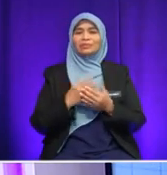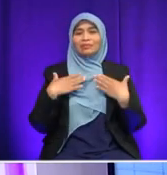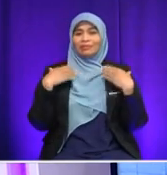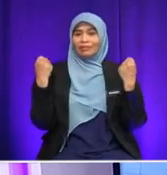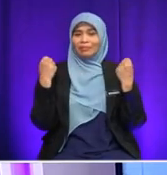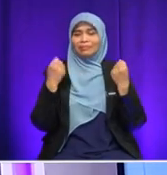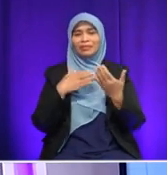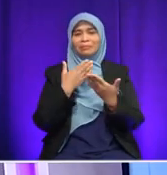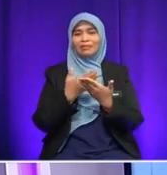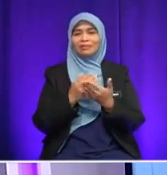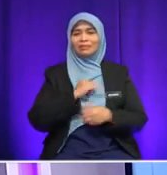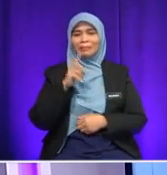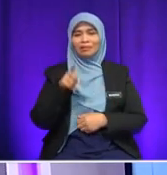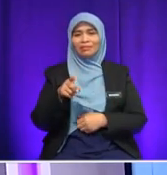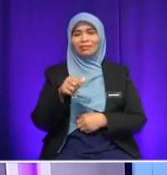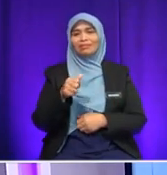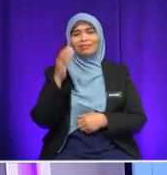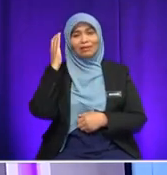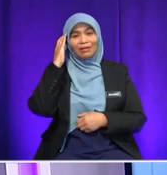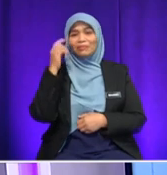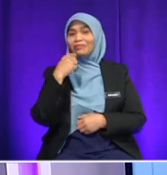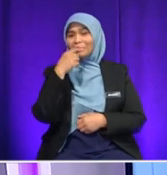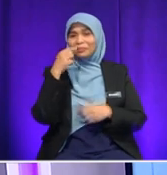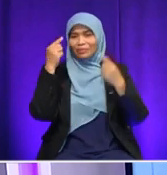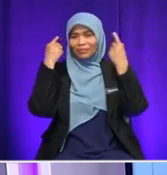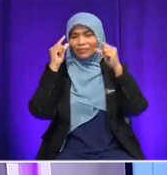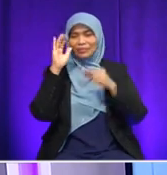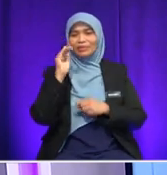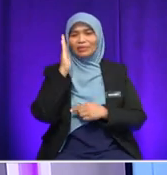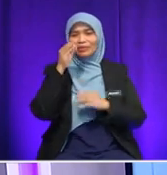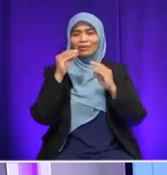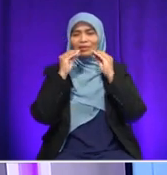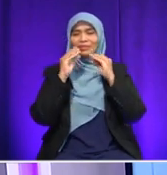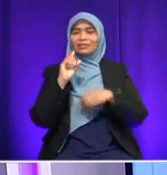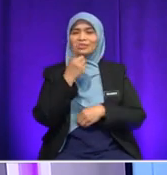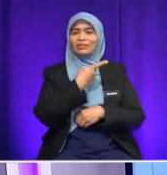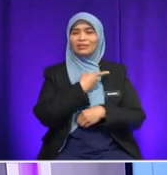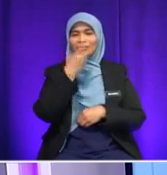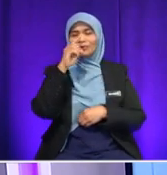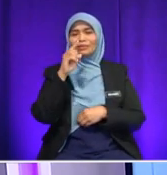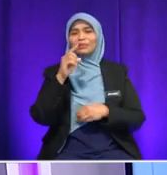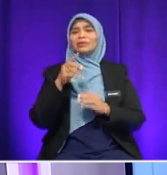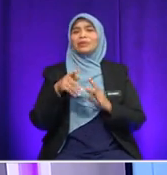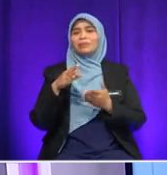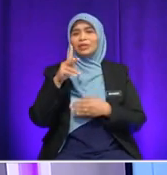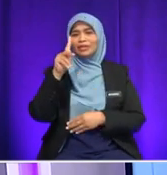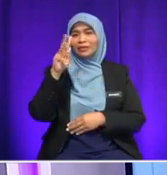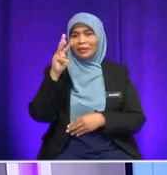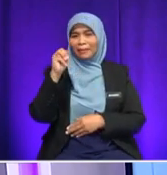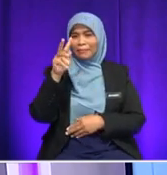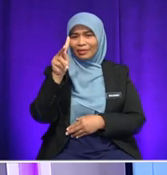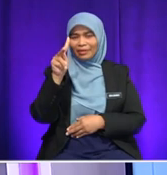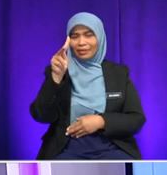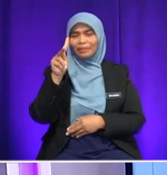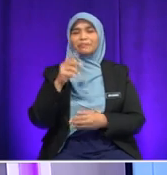sehat. Baik, saya pasti anda dah tahu dah siapakah guru yang akan mengajar kita bagi mata pelajaran